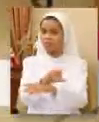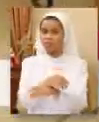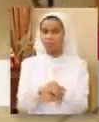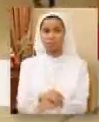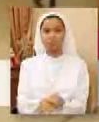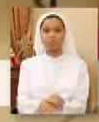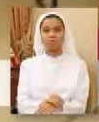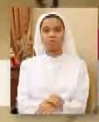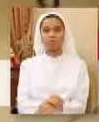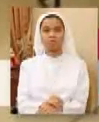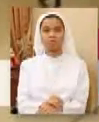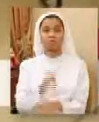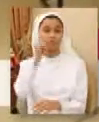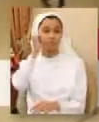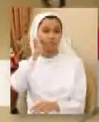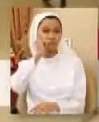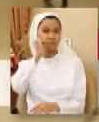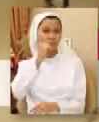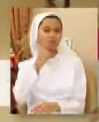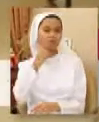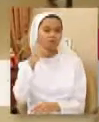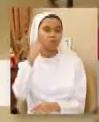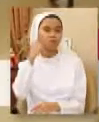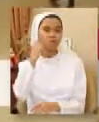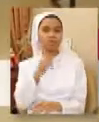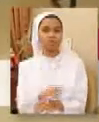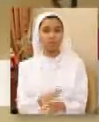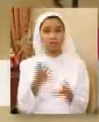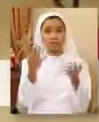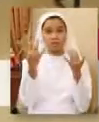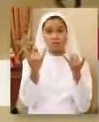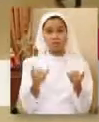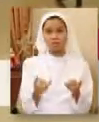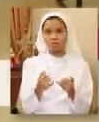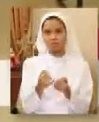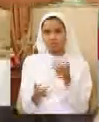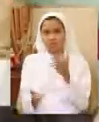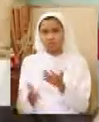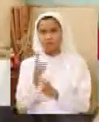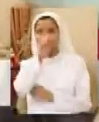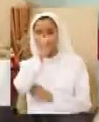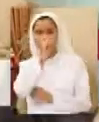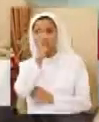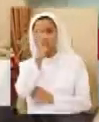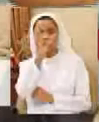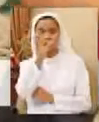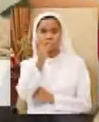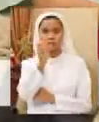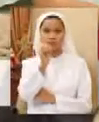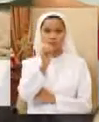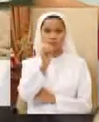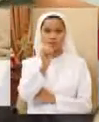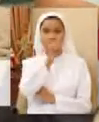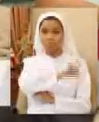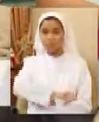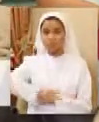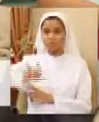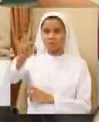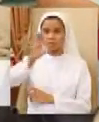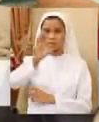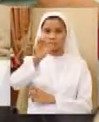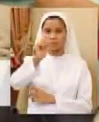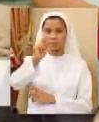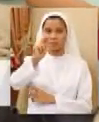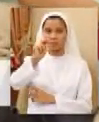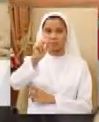niya. Boy siya. Babae, si Marianne. Now she must be what? 40, 50. She's got. Tapos nag-migrate siya sa